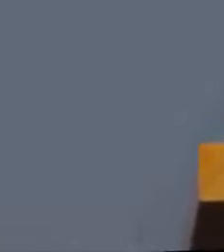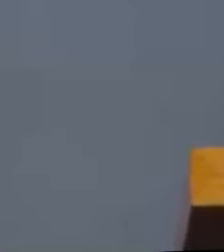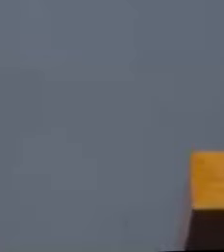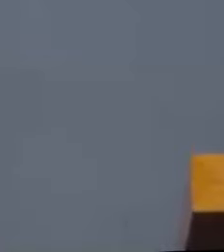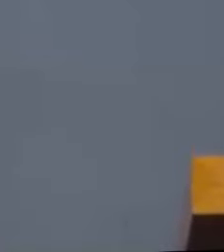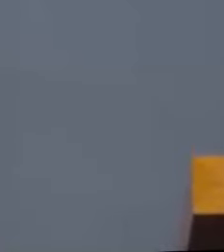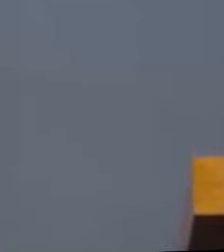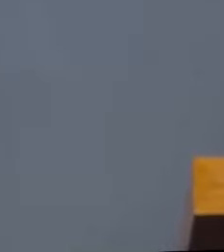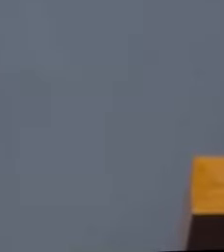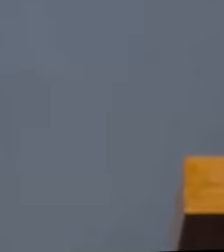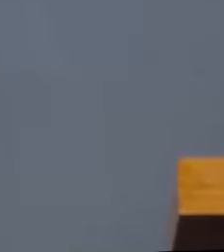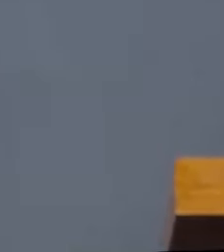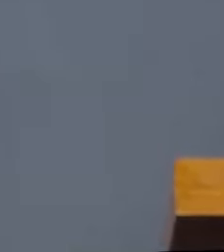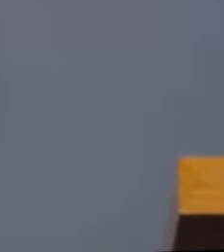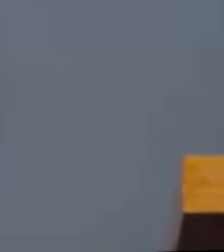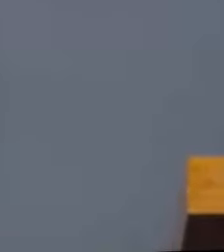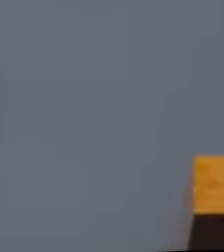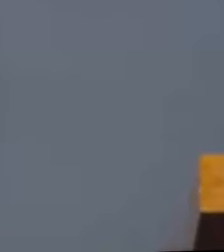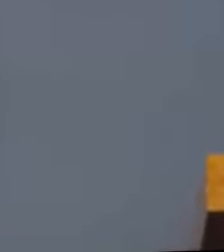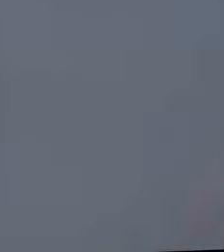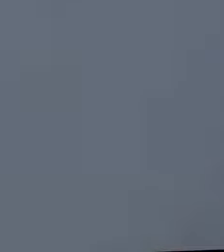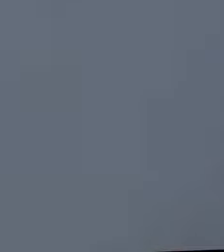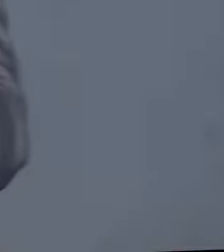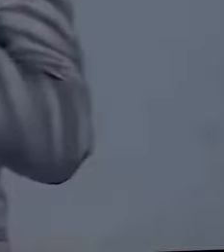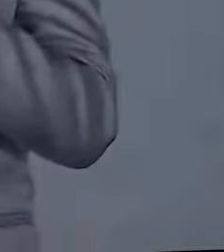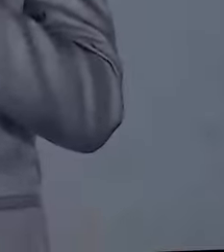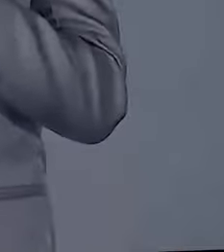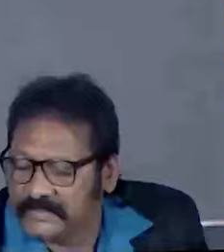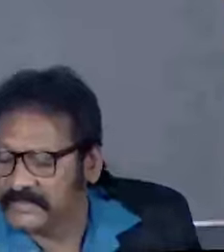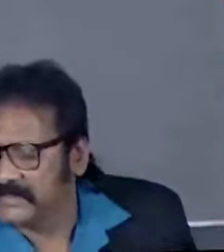C'est merveilleux d'avoir un grand homme de Dieu dans notre ville.